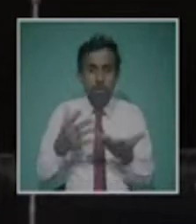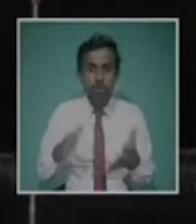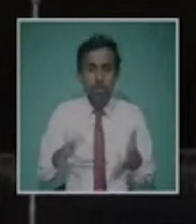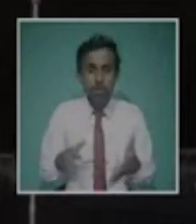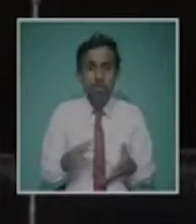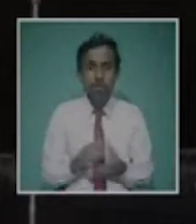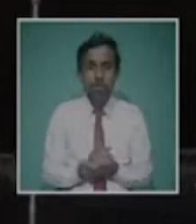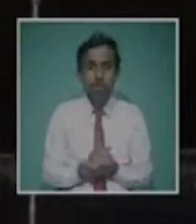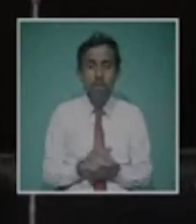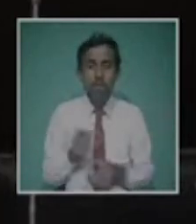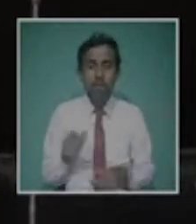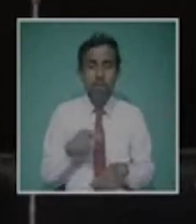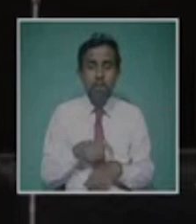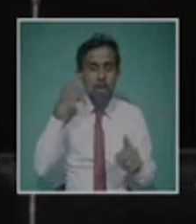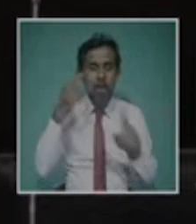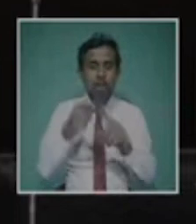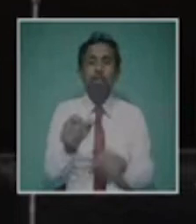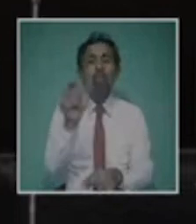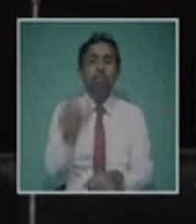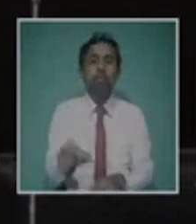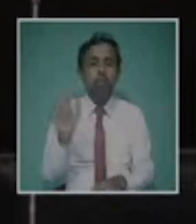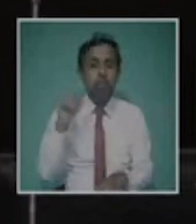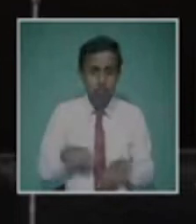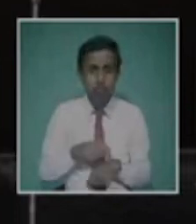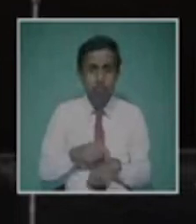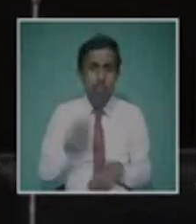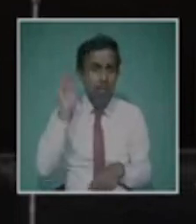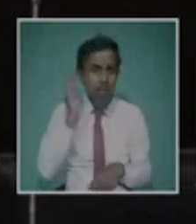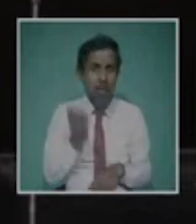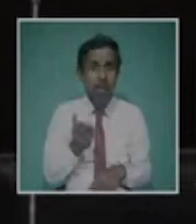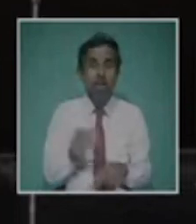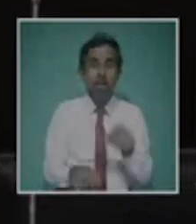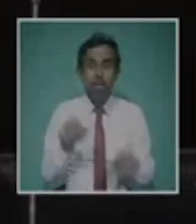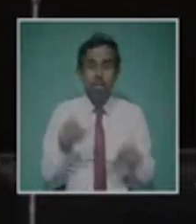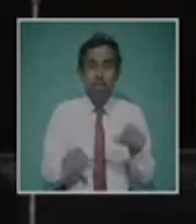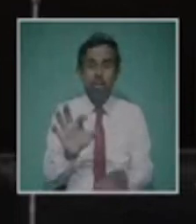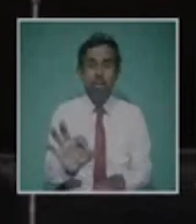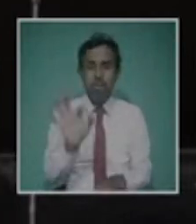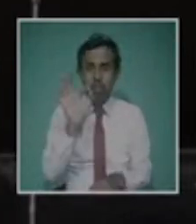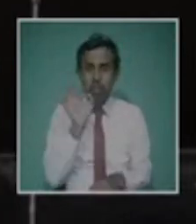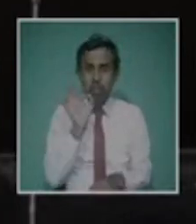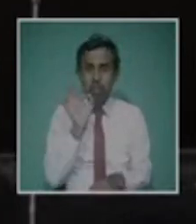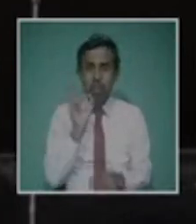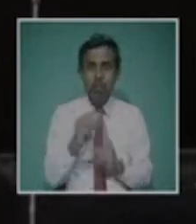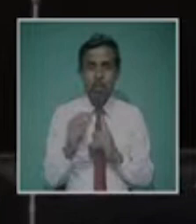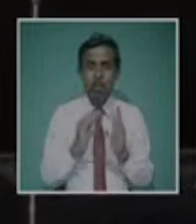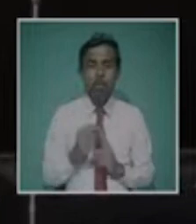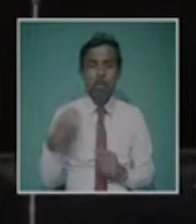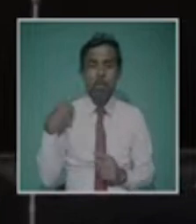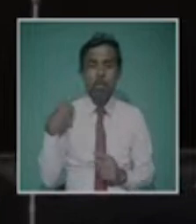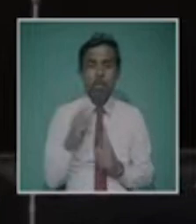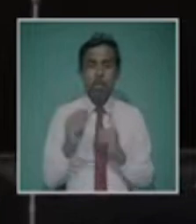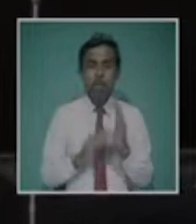இது சம்பந்தமாக உங்களிடத்திலே வேண்டுவது, இந்த மக்களால் தெரிவு செய்யப்பட்ட பாராளுமன்ற உறுப்பினர்கள் இங்கே முஸ்லிம் பாராளுமன்ற உறுப்பினர்கள்